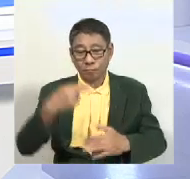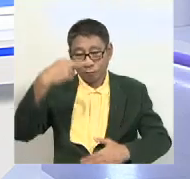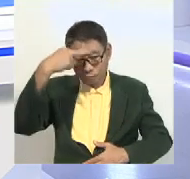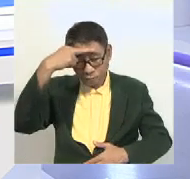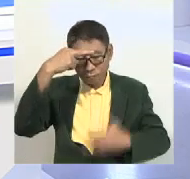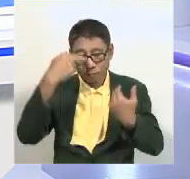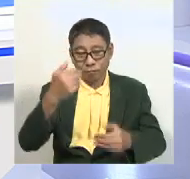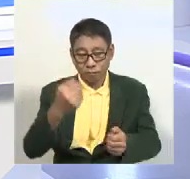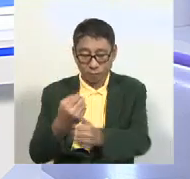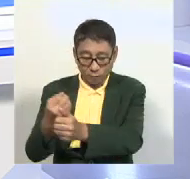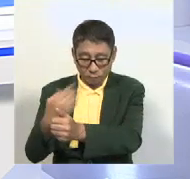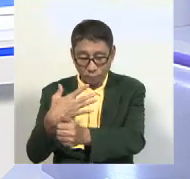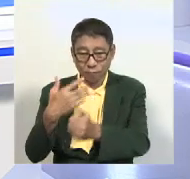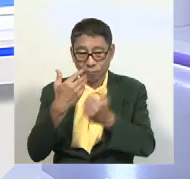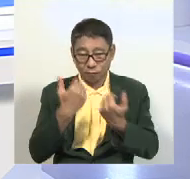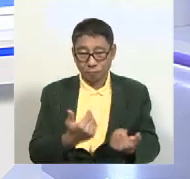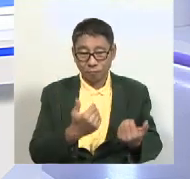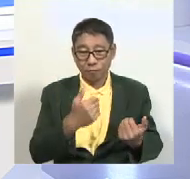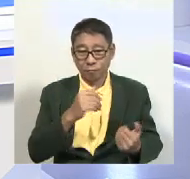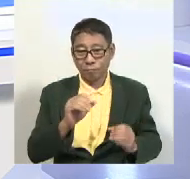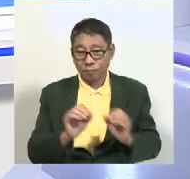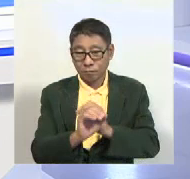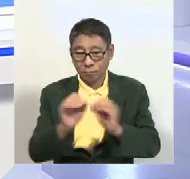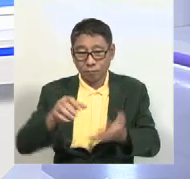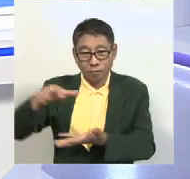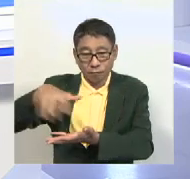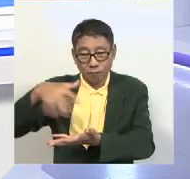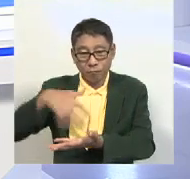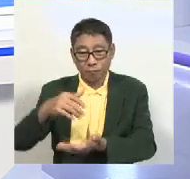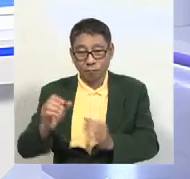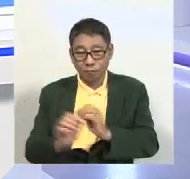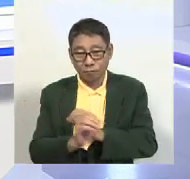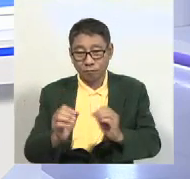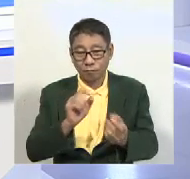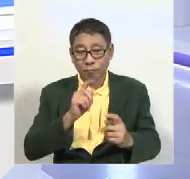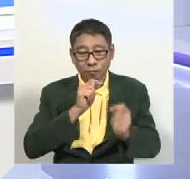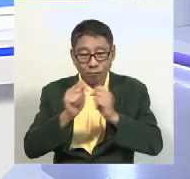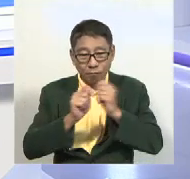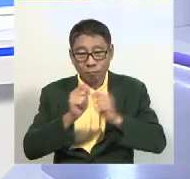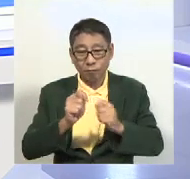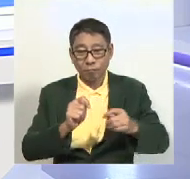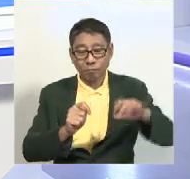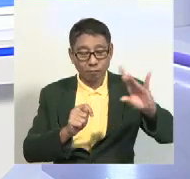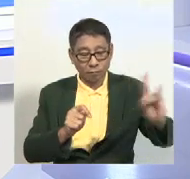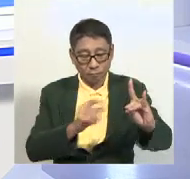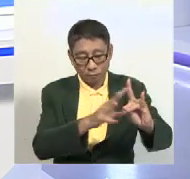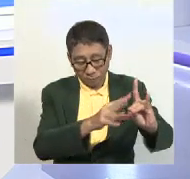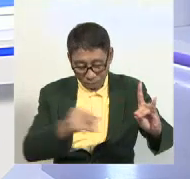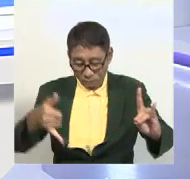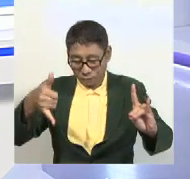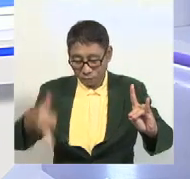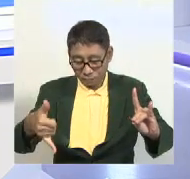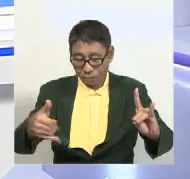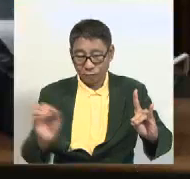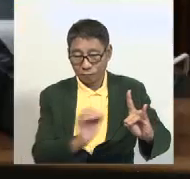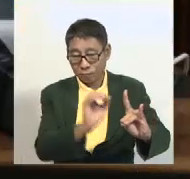โรคนี้ที่แจ้งกันเข้ามาจนถึงทุกวันนี้ยังไม่มีรายงานเลยนะคะว่ามีการติดต่อจากสัตว์มาสู่คน